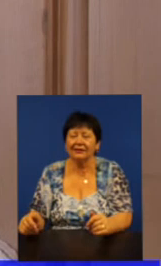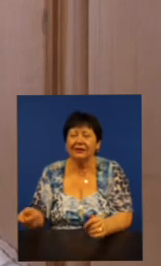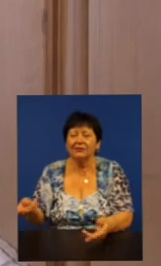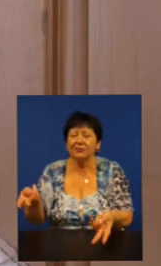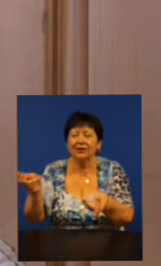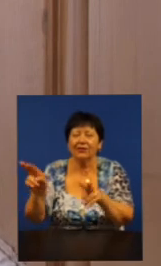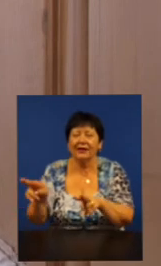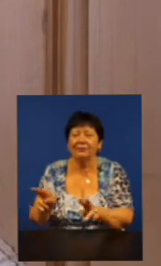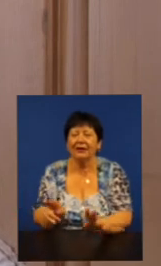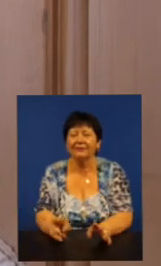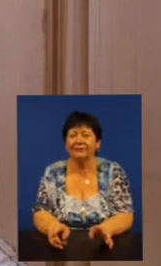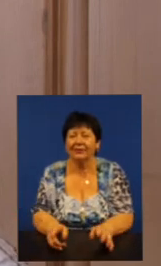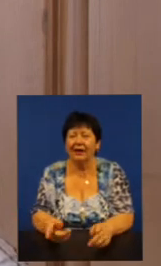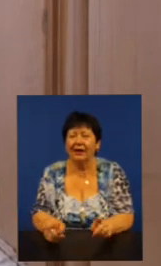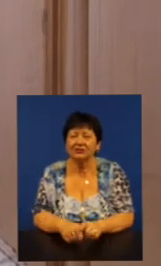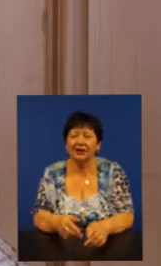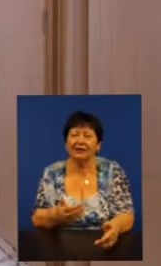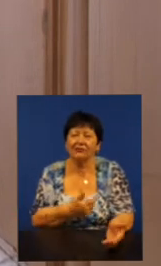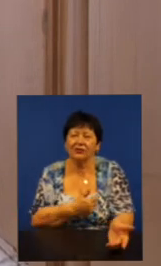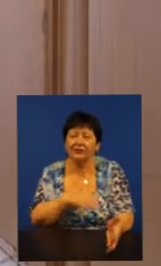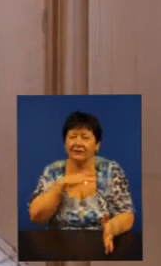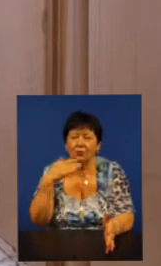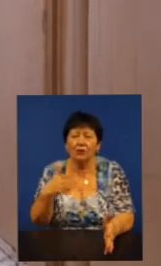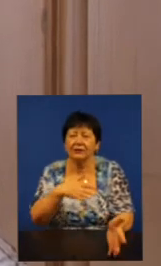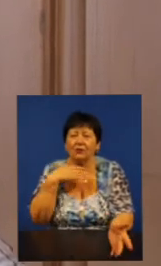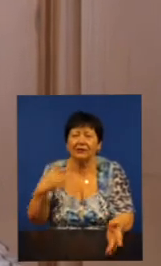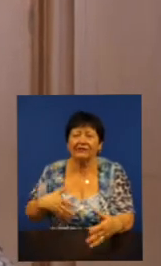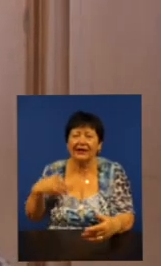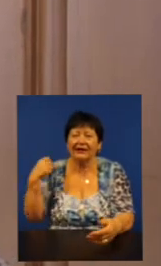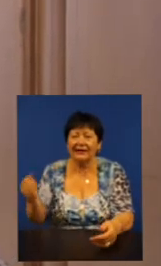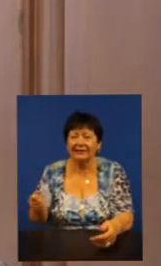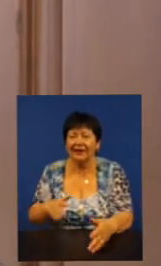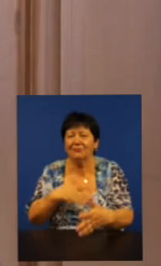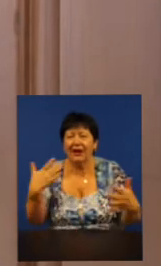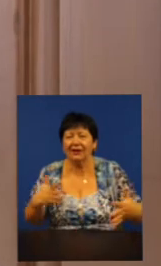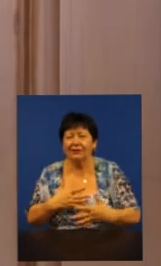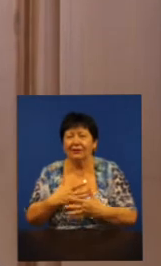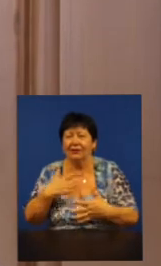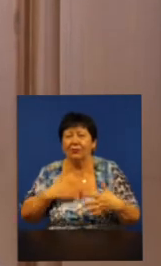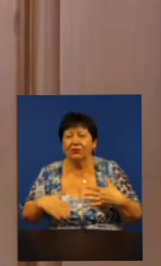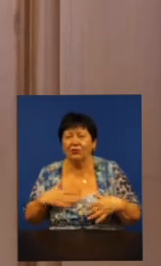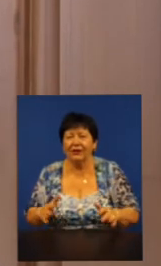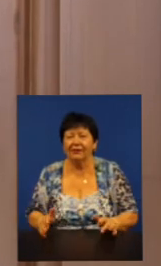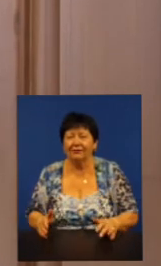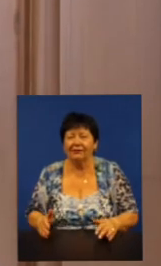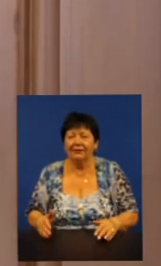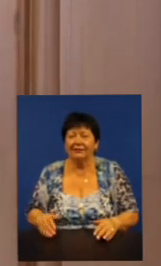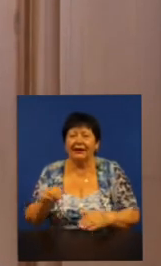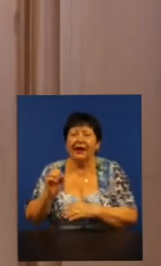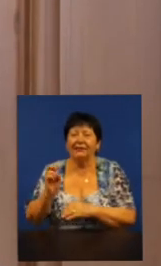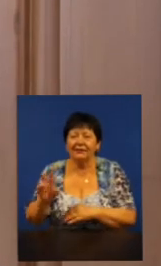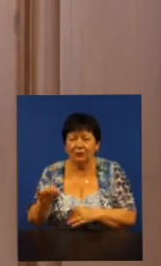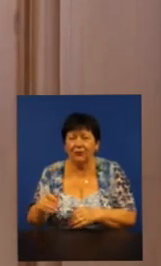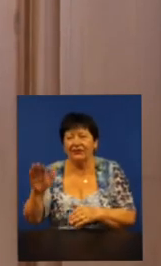dumnealui. Așa că îi doresc multă, multă sănătate, mari bucurii, bucurii de la nepoți, de